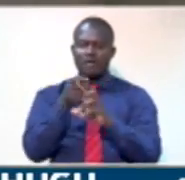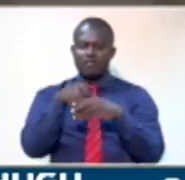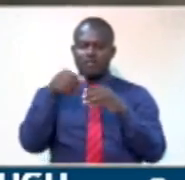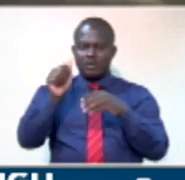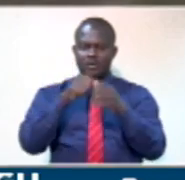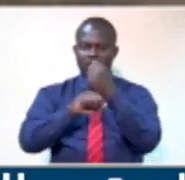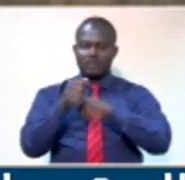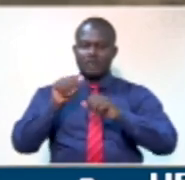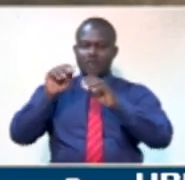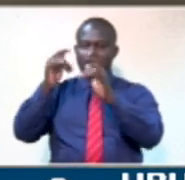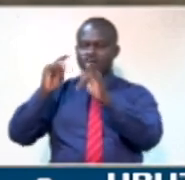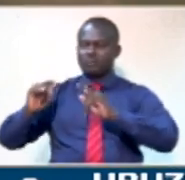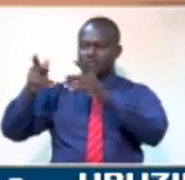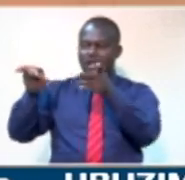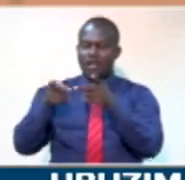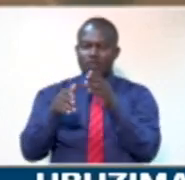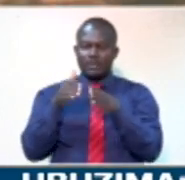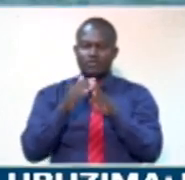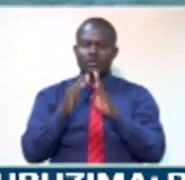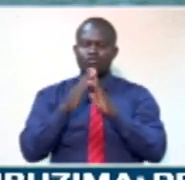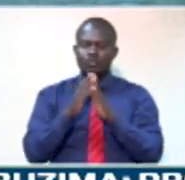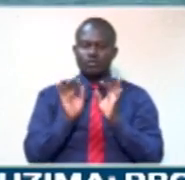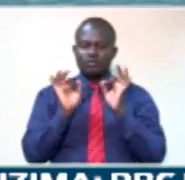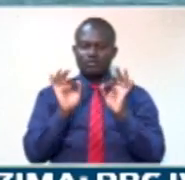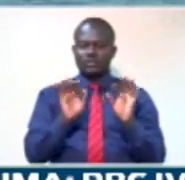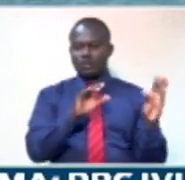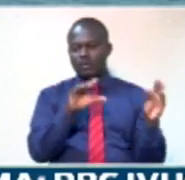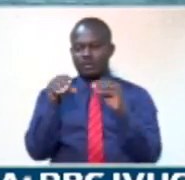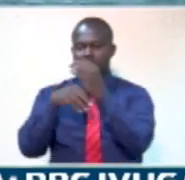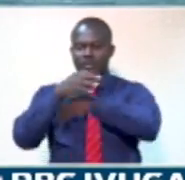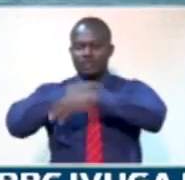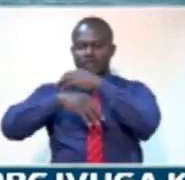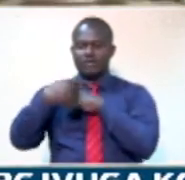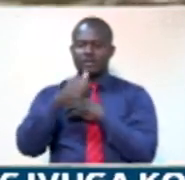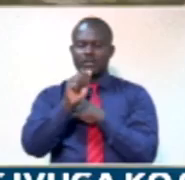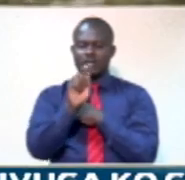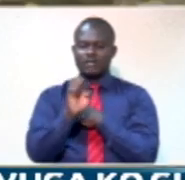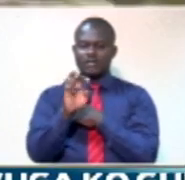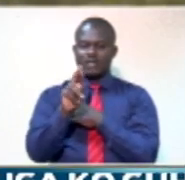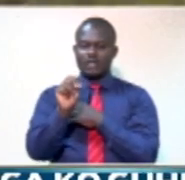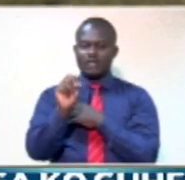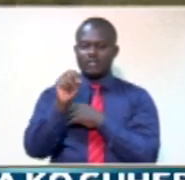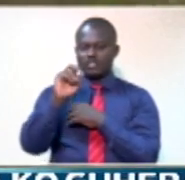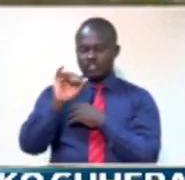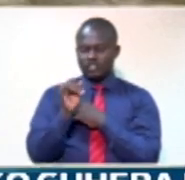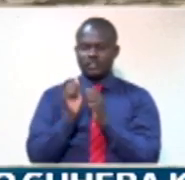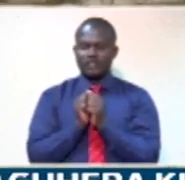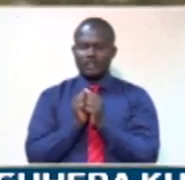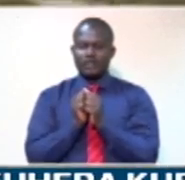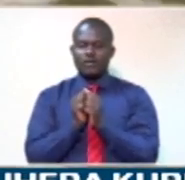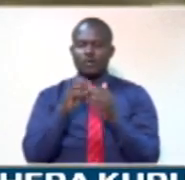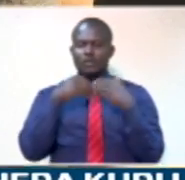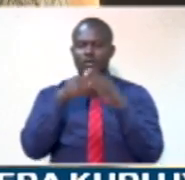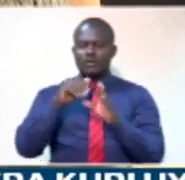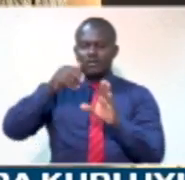by'iterabwoba bari mu nkambi ituranye naho batwe umudugudu w'ikitegererezo wabimuye n'uruganda rwa gas LNG kwa totali y'abafaransa. Umuyobozi